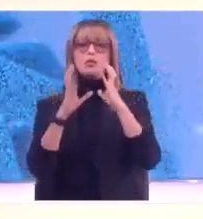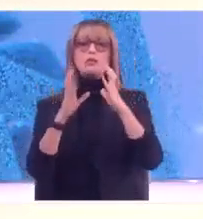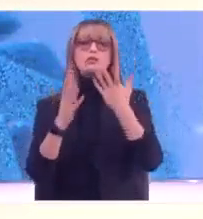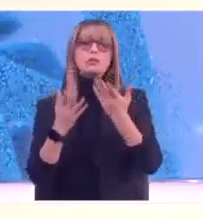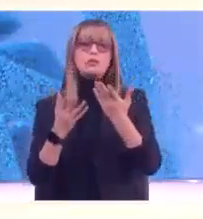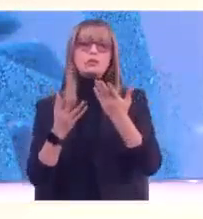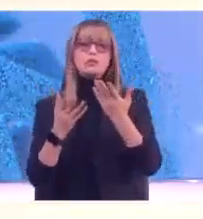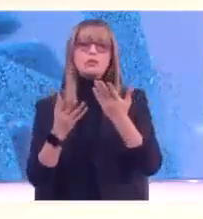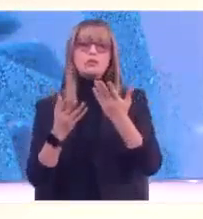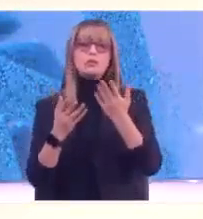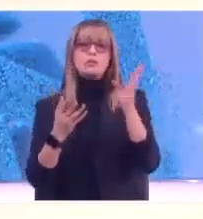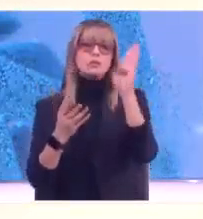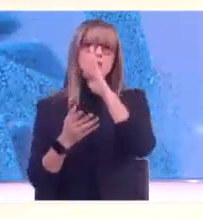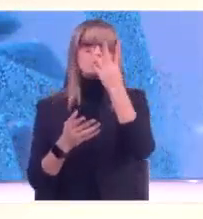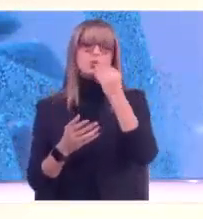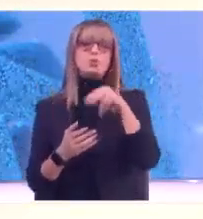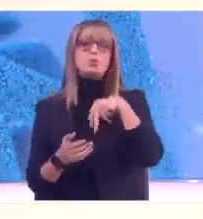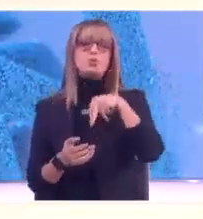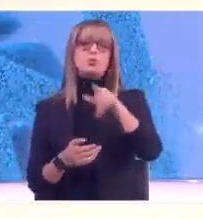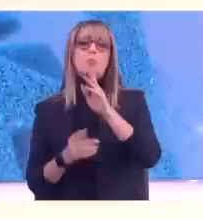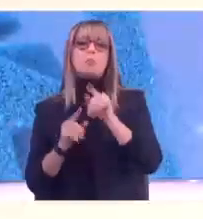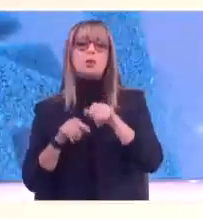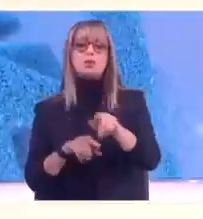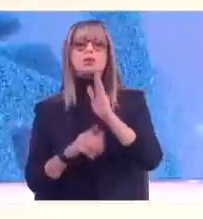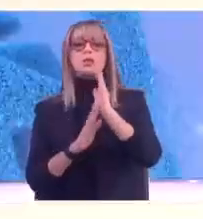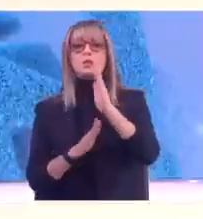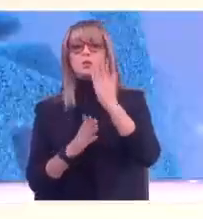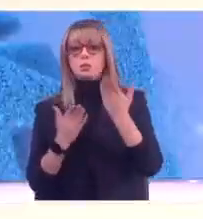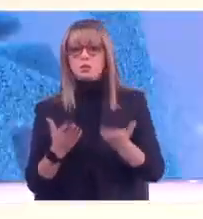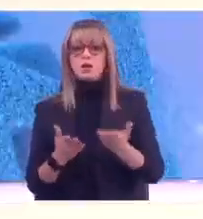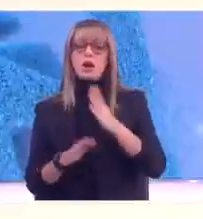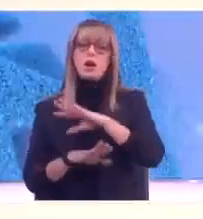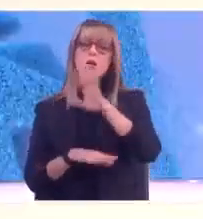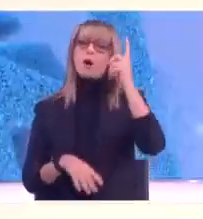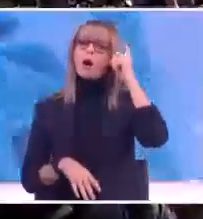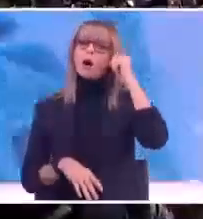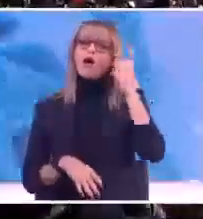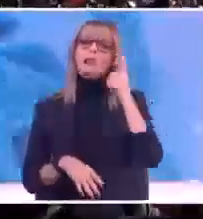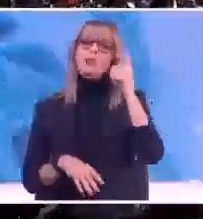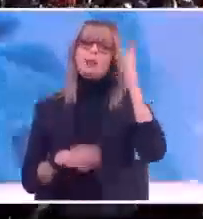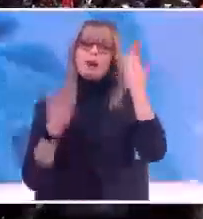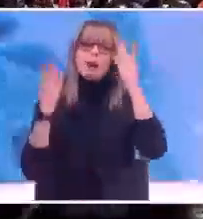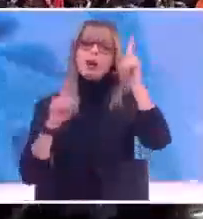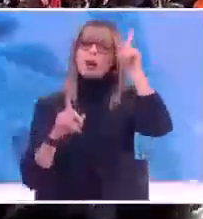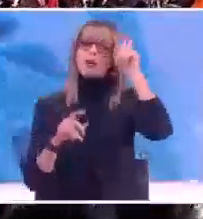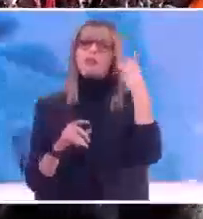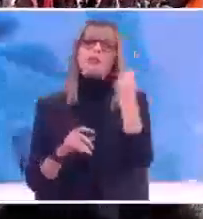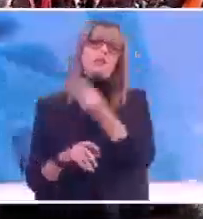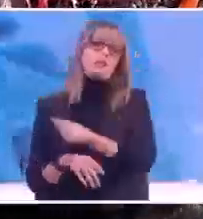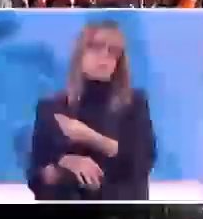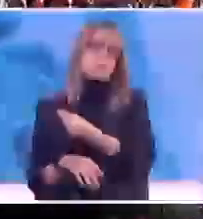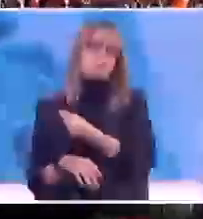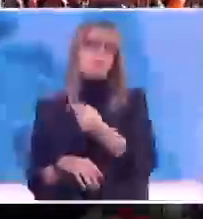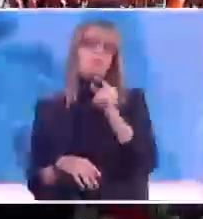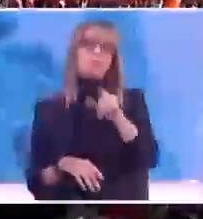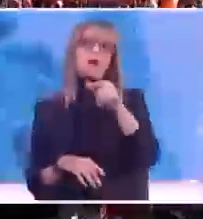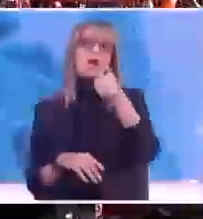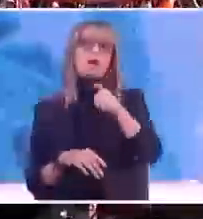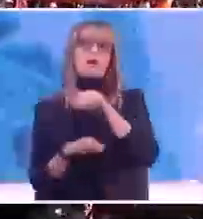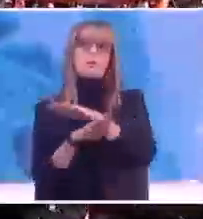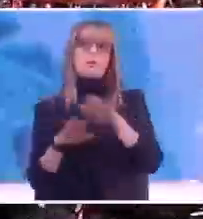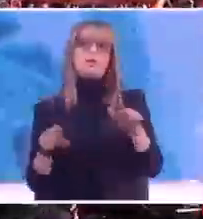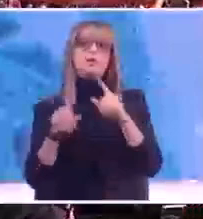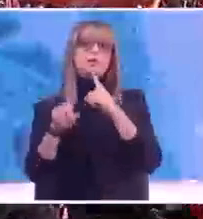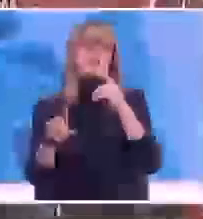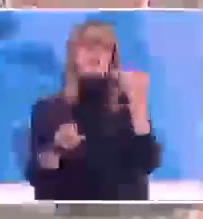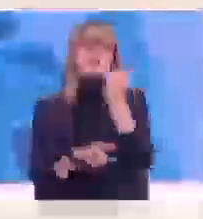yürütme peşinde koşuyor. Allah akıl, fikir, izan versin. Cumhurbaşkanı Recep Tayyip Erdoğan altılı masayı bu